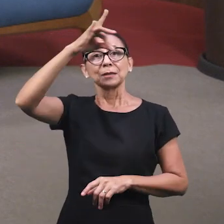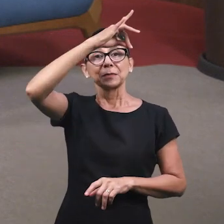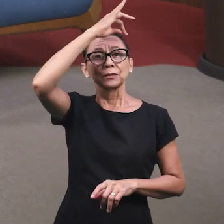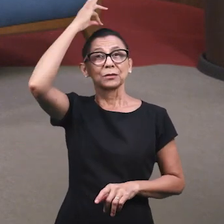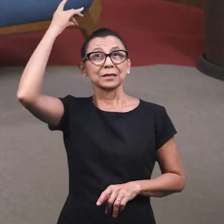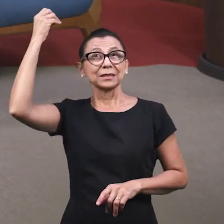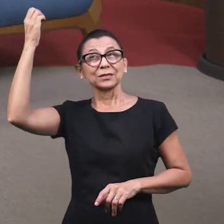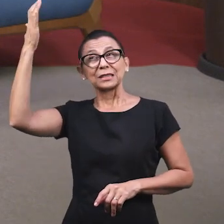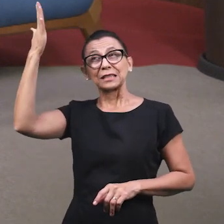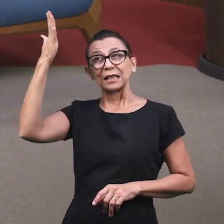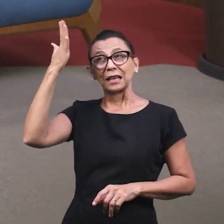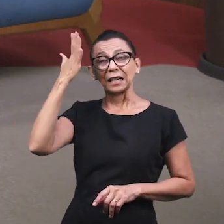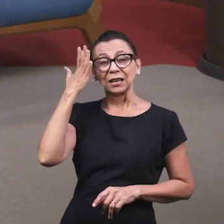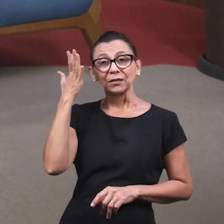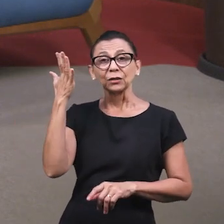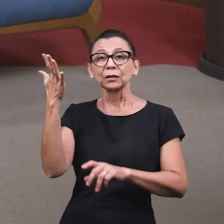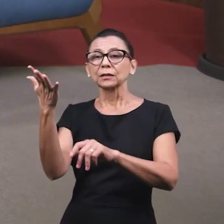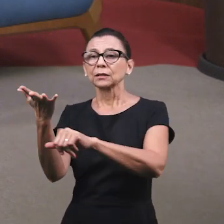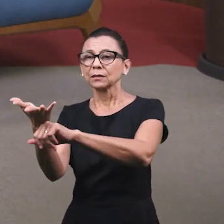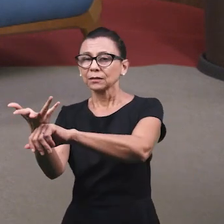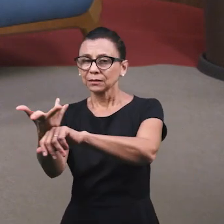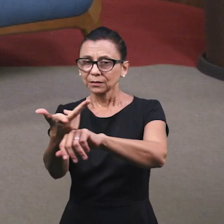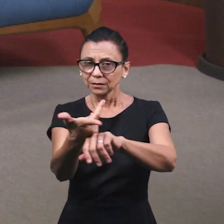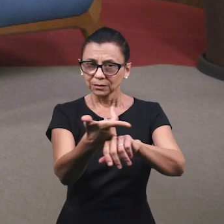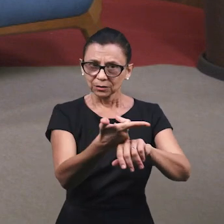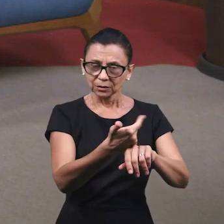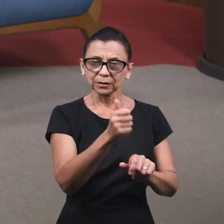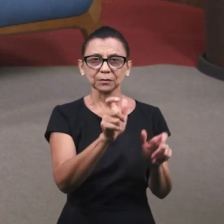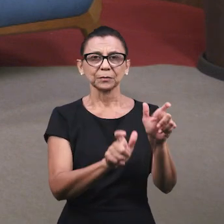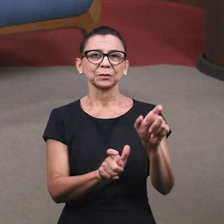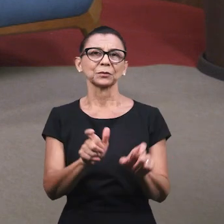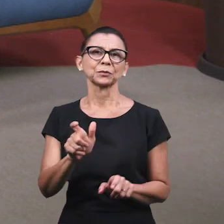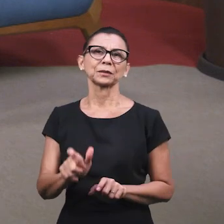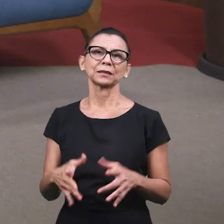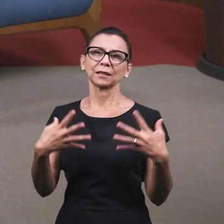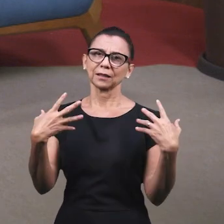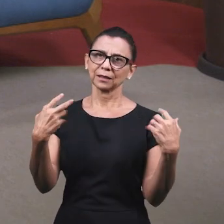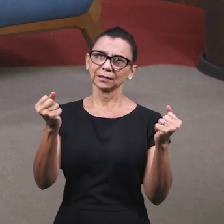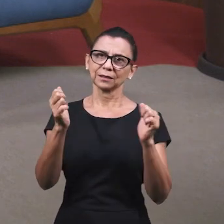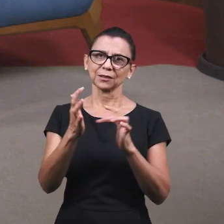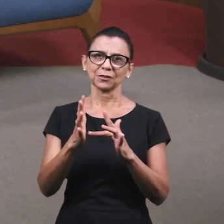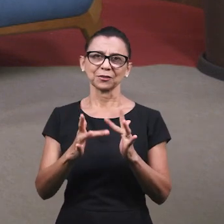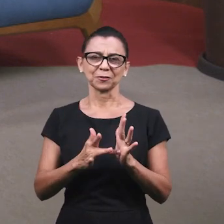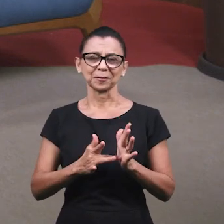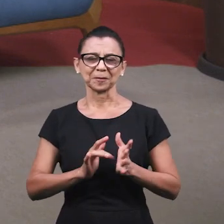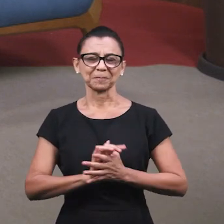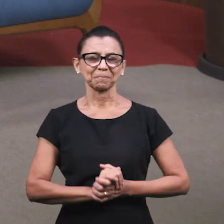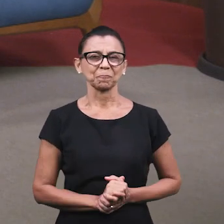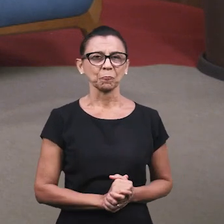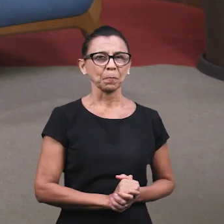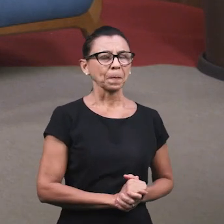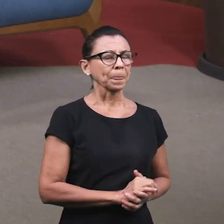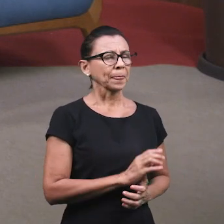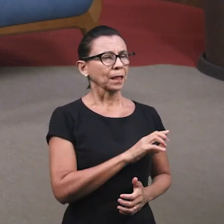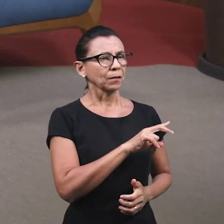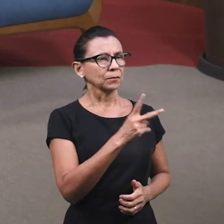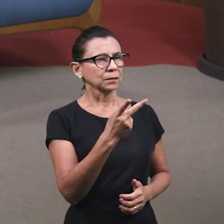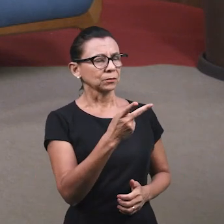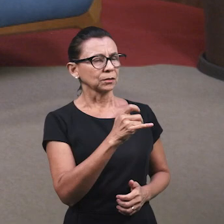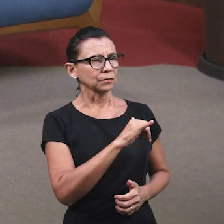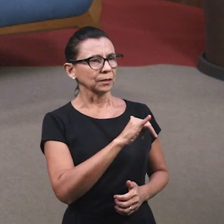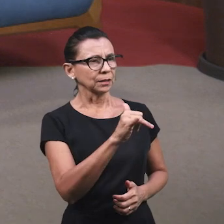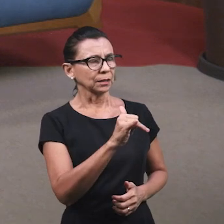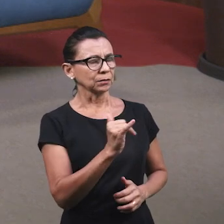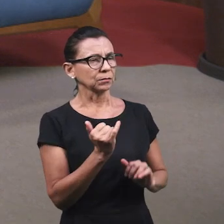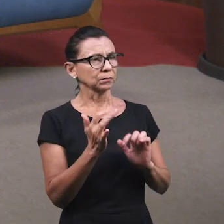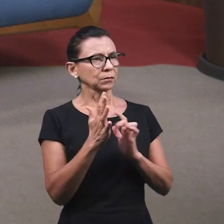Saint-Esprit qui a révélé à la foule que le message venait de l'éternité. Gloire à Dieu. Vous avez parlé sur